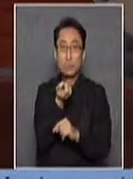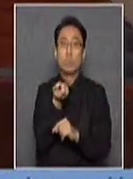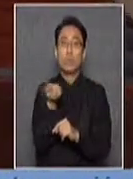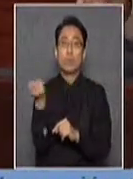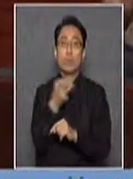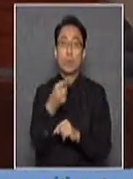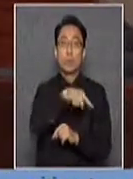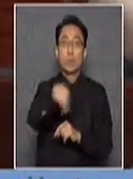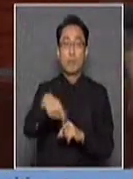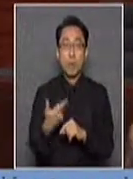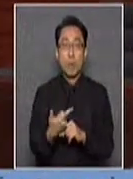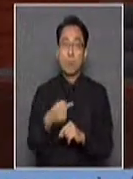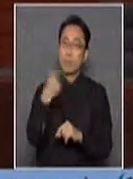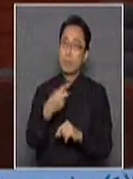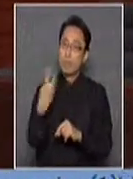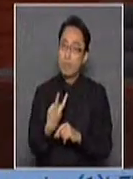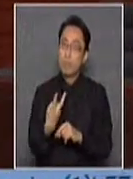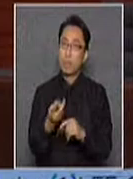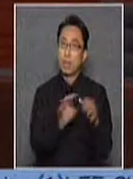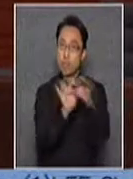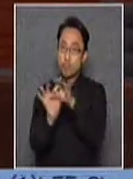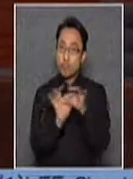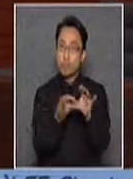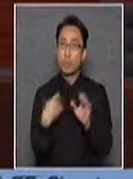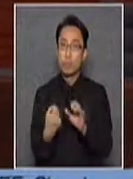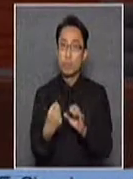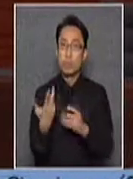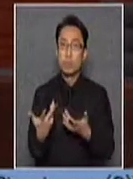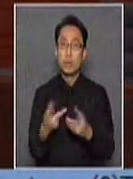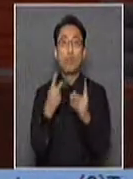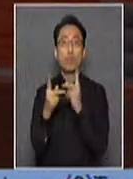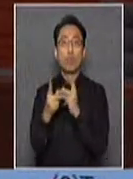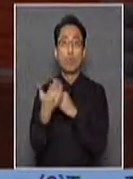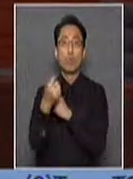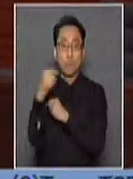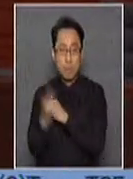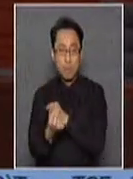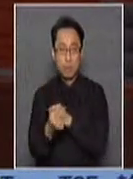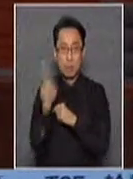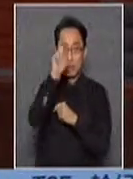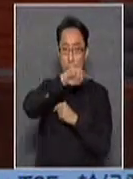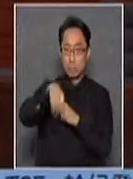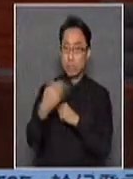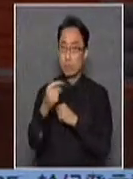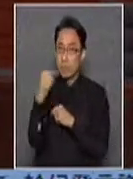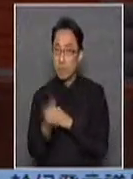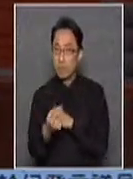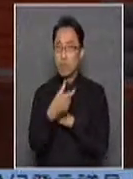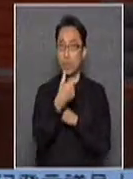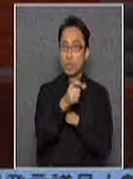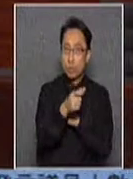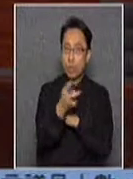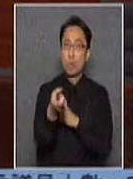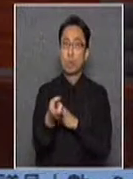者是幾萬人的互相接駁。你家下屯門60萬人，天水圍30萬人，元朗加埋天水圍城又係